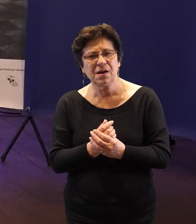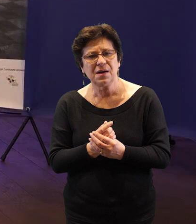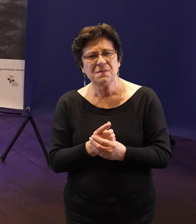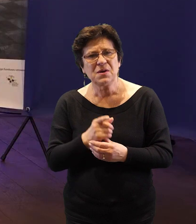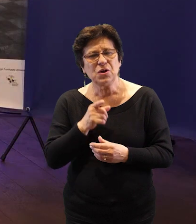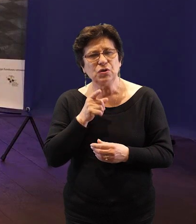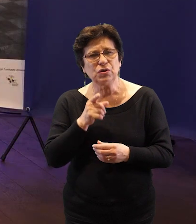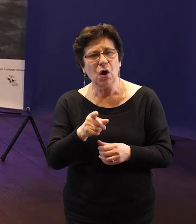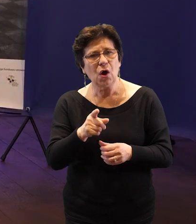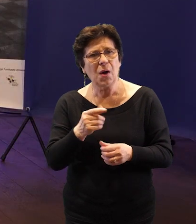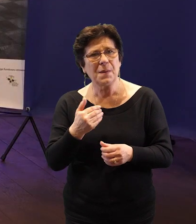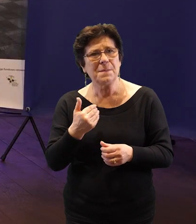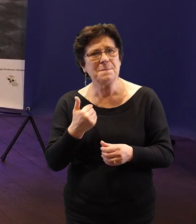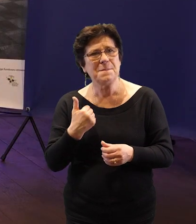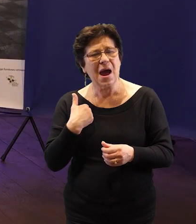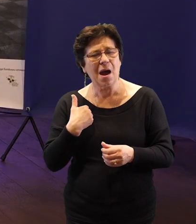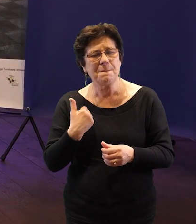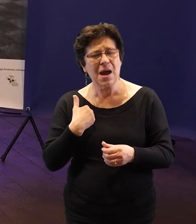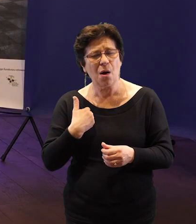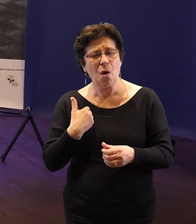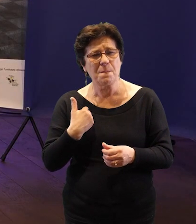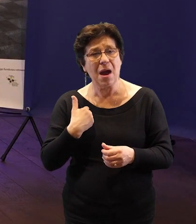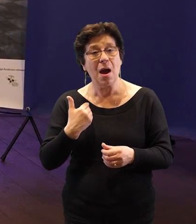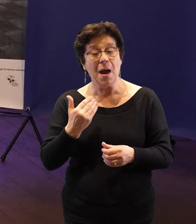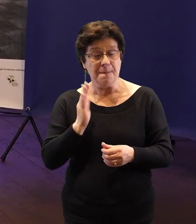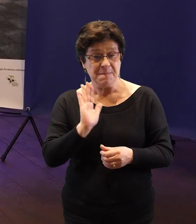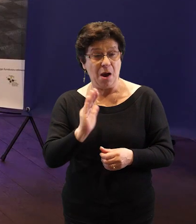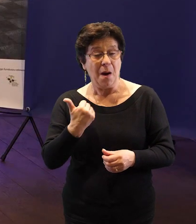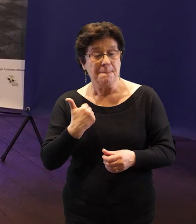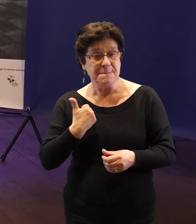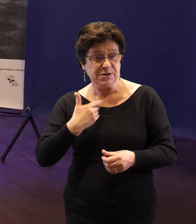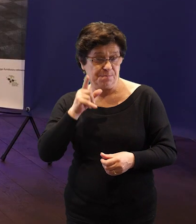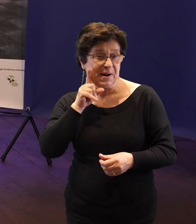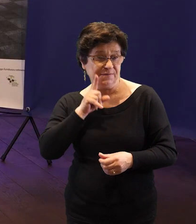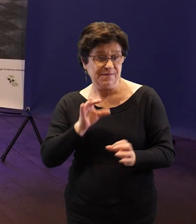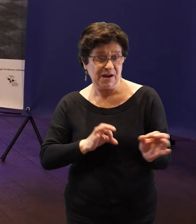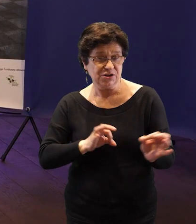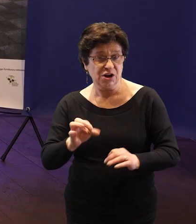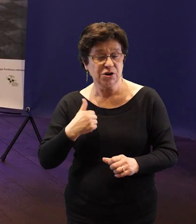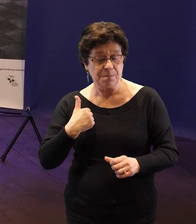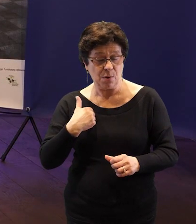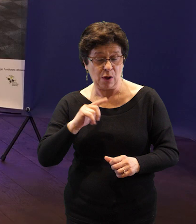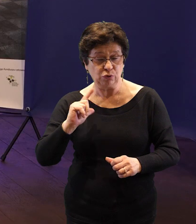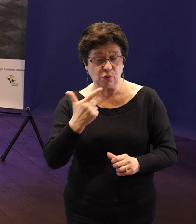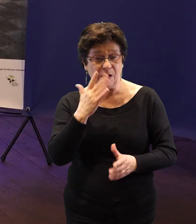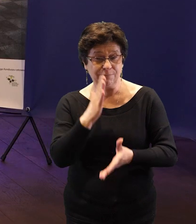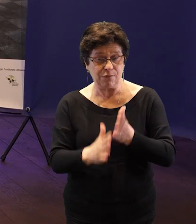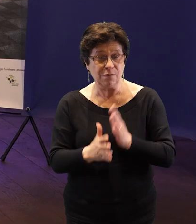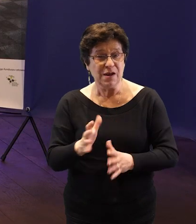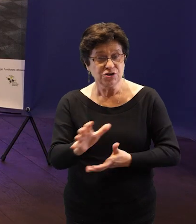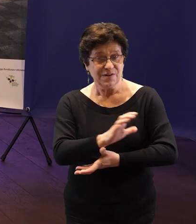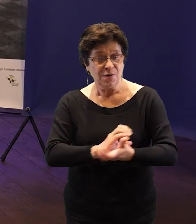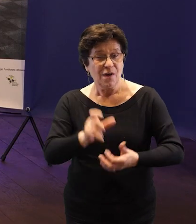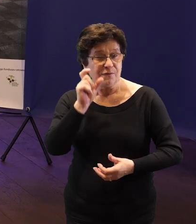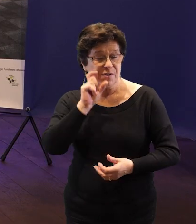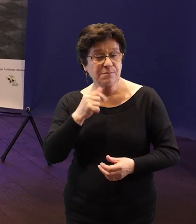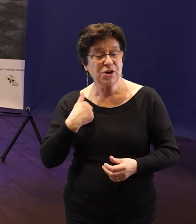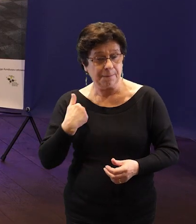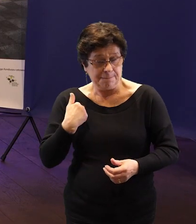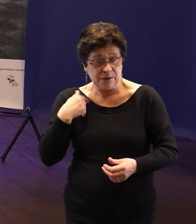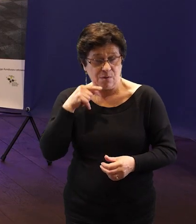miały uwiarygodnić historię o tym, że właśnie w trakcie II wojny światowej w Niemczech takie konstrukcje powstały. Jednym z